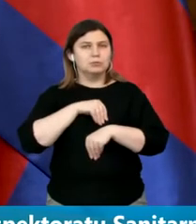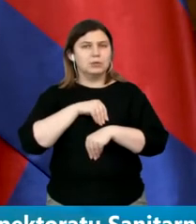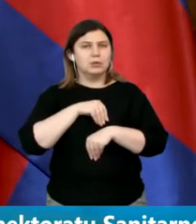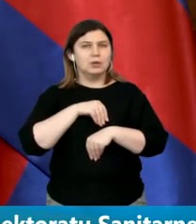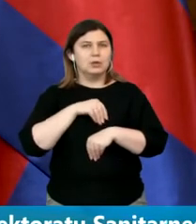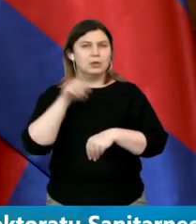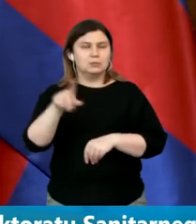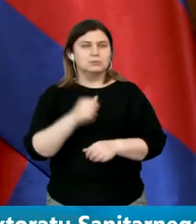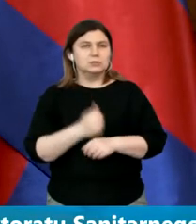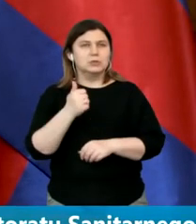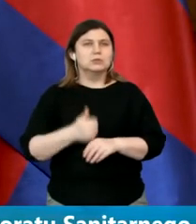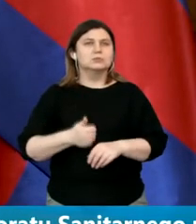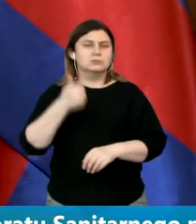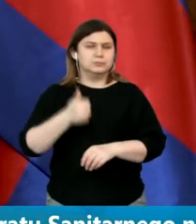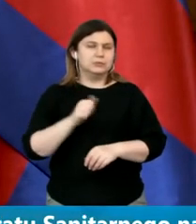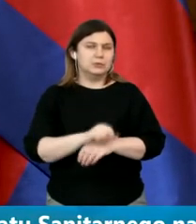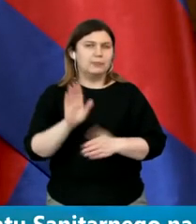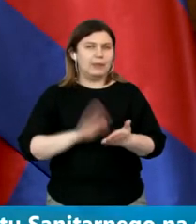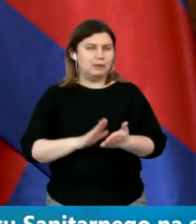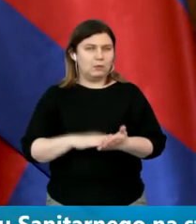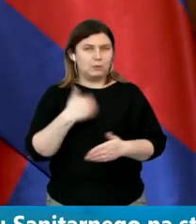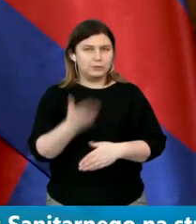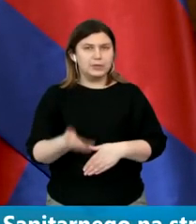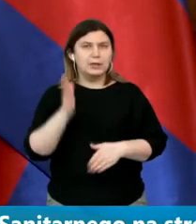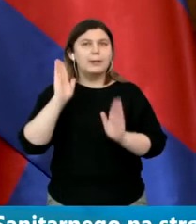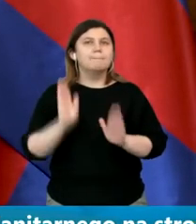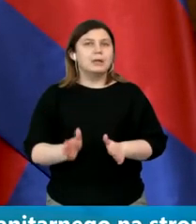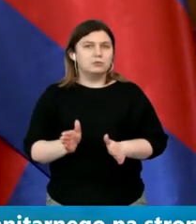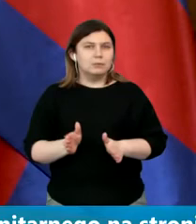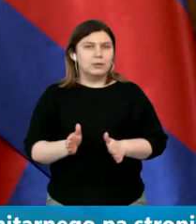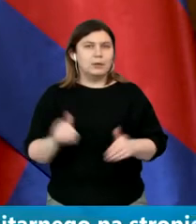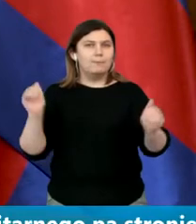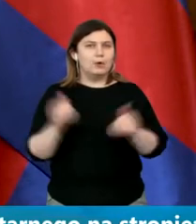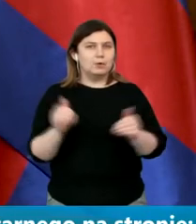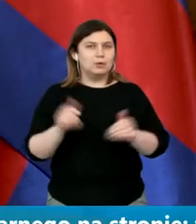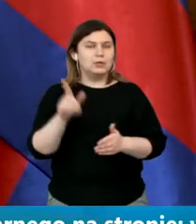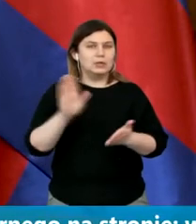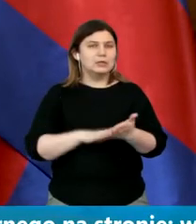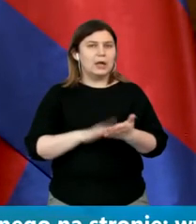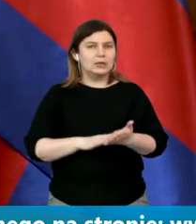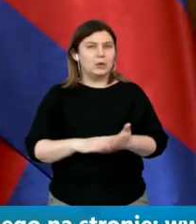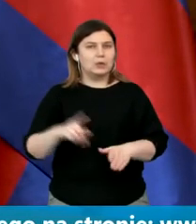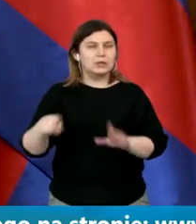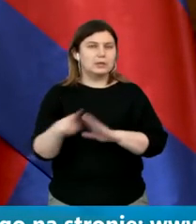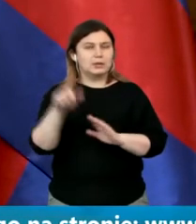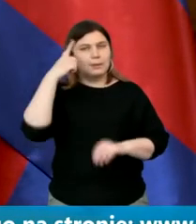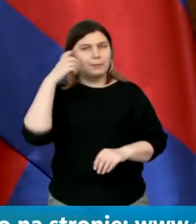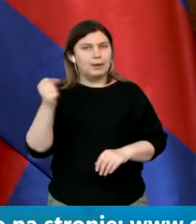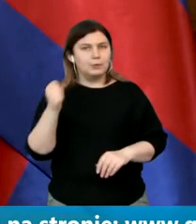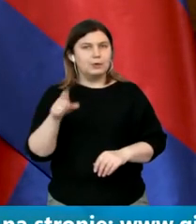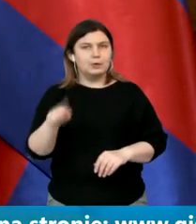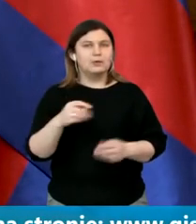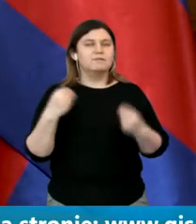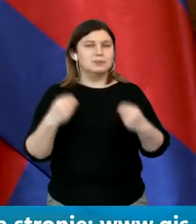kapitułę tej nagrody i będziemy mogli taką nagrodę ku pamięci tego zacnego,